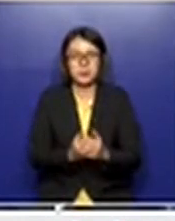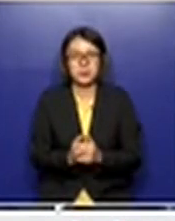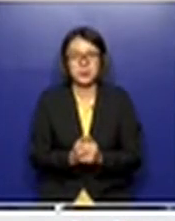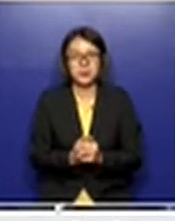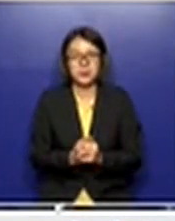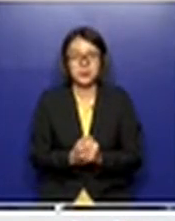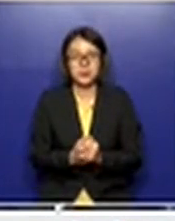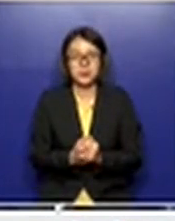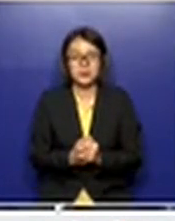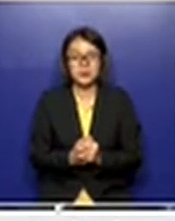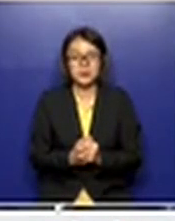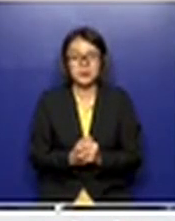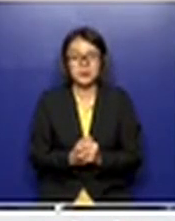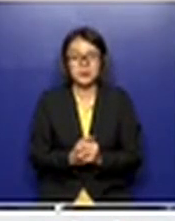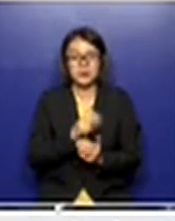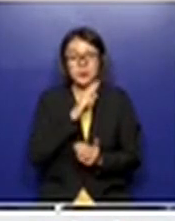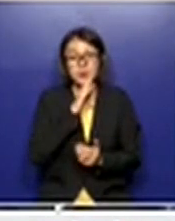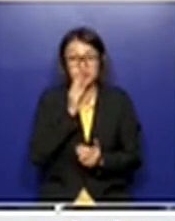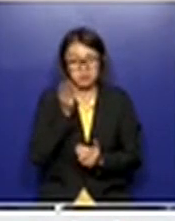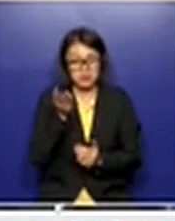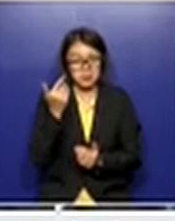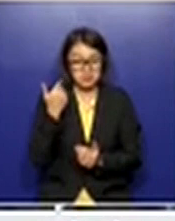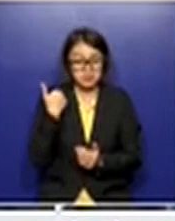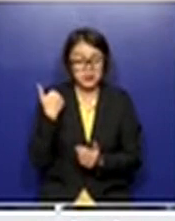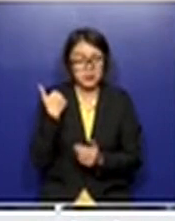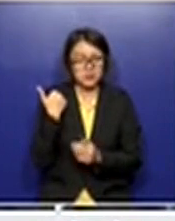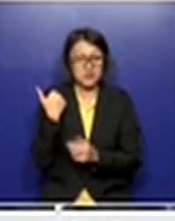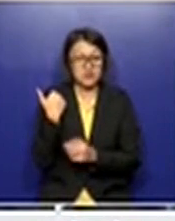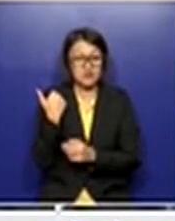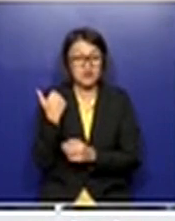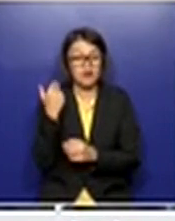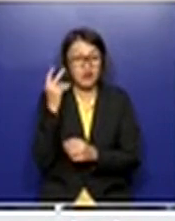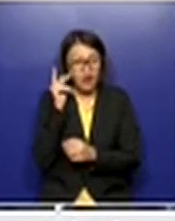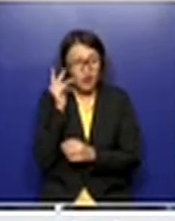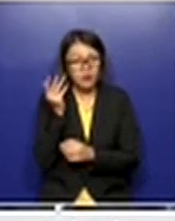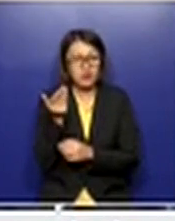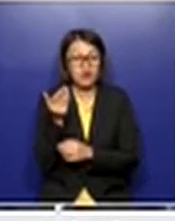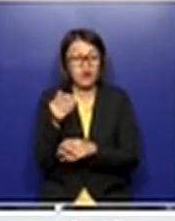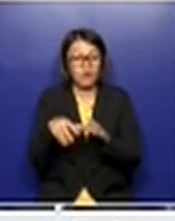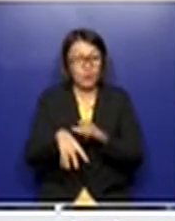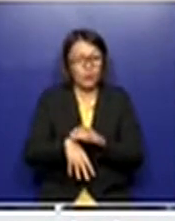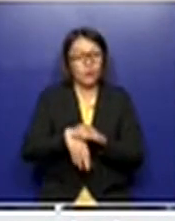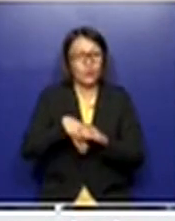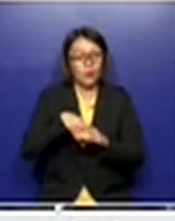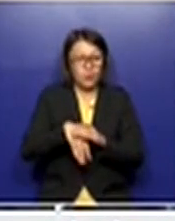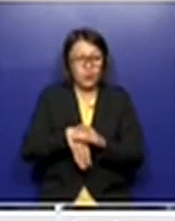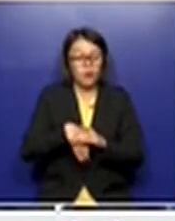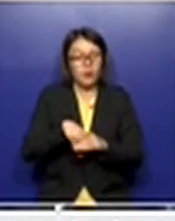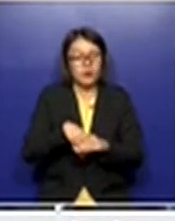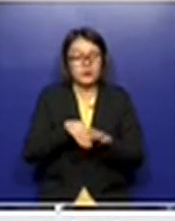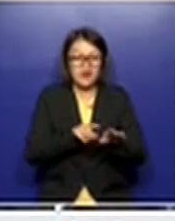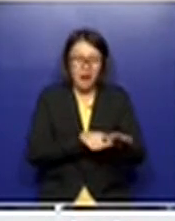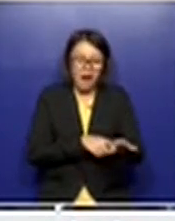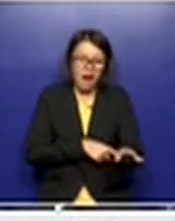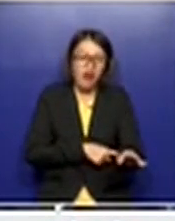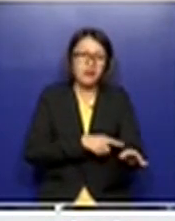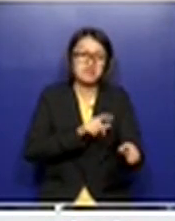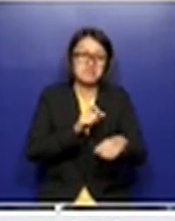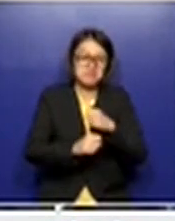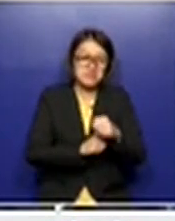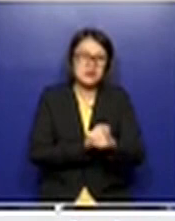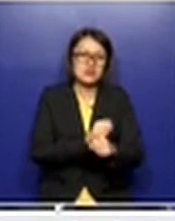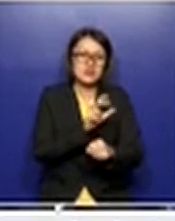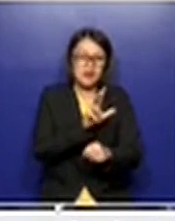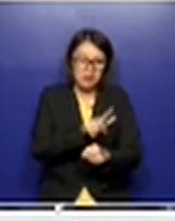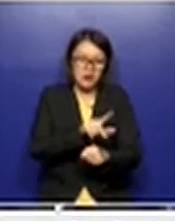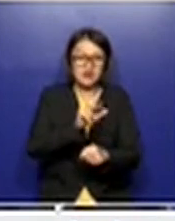และถ้าเรามีท่านเนี่ยเท่ากับเราขุดบ่อบาดาลช้าลงปีละ 3,000 บ่อนี่ผม